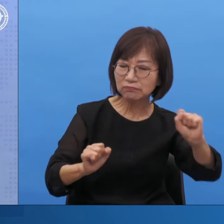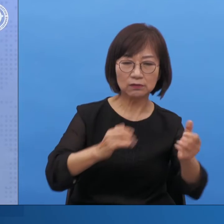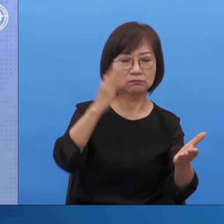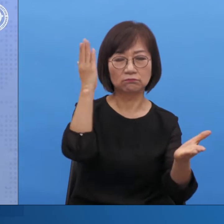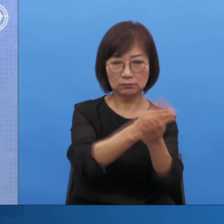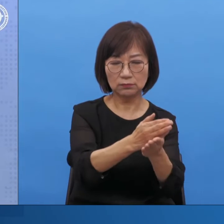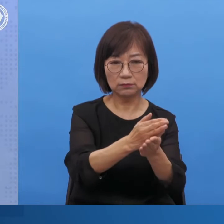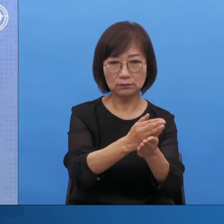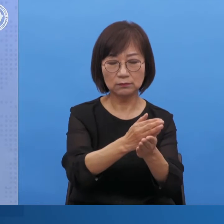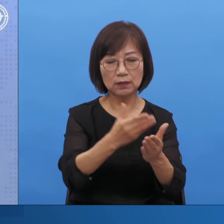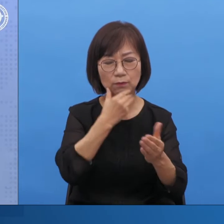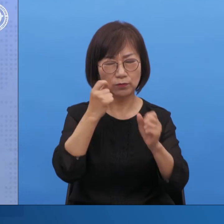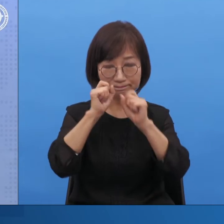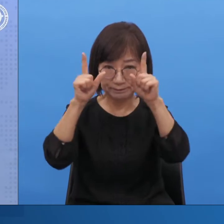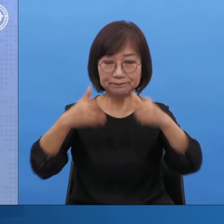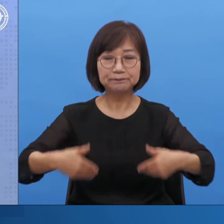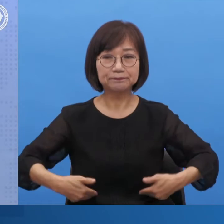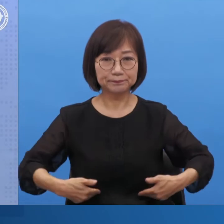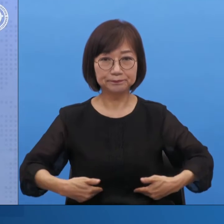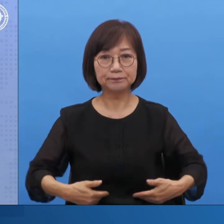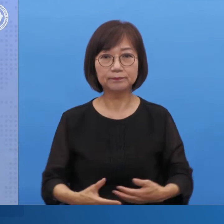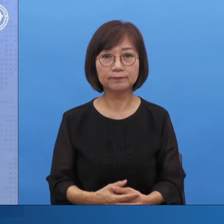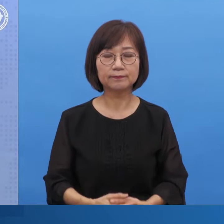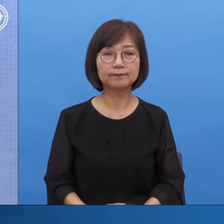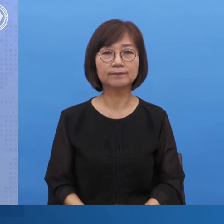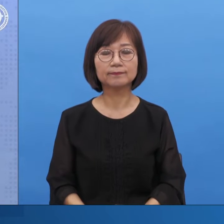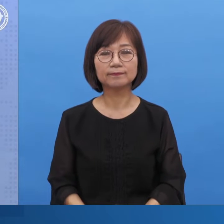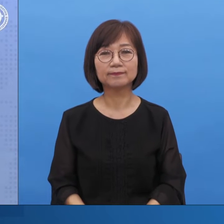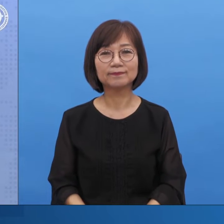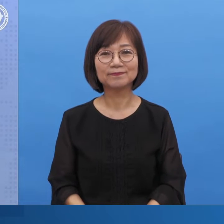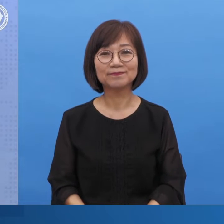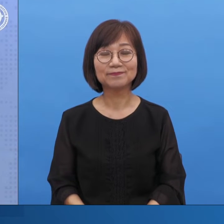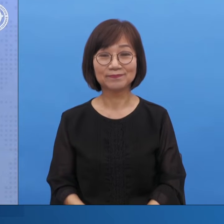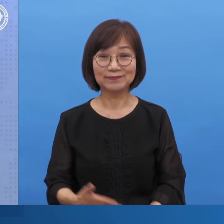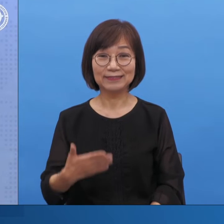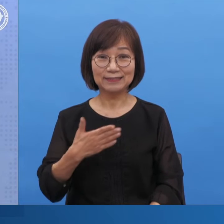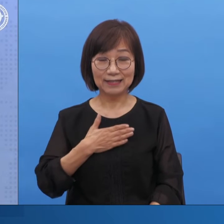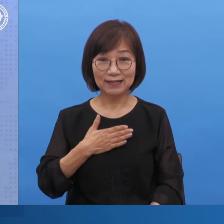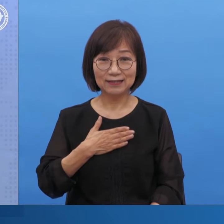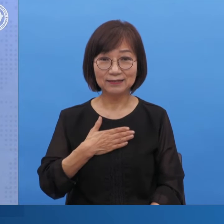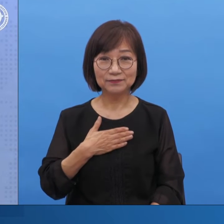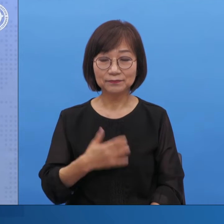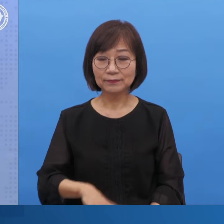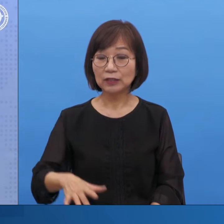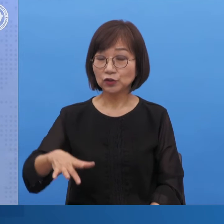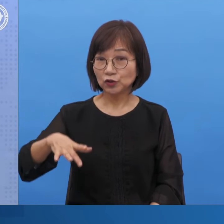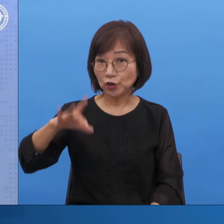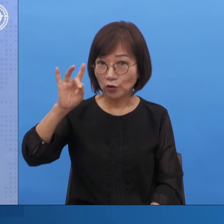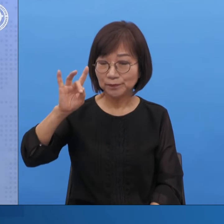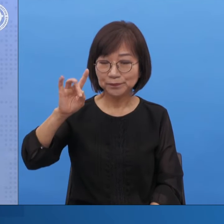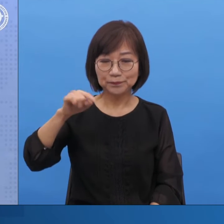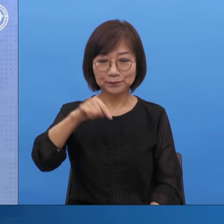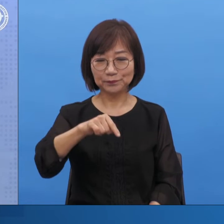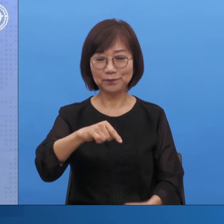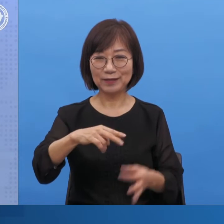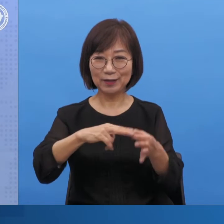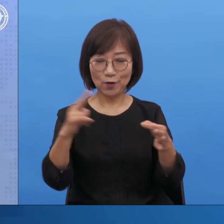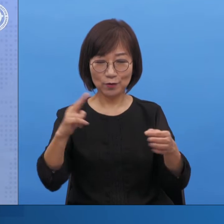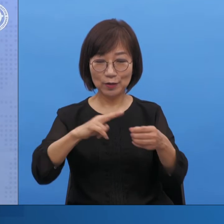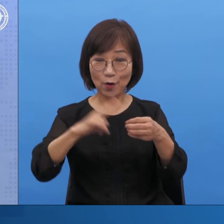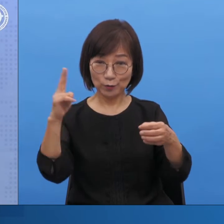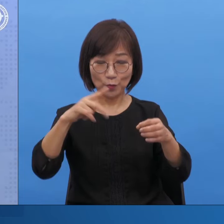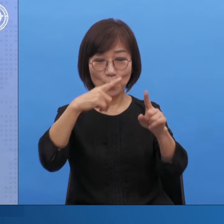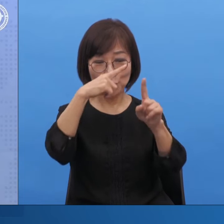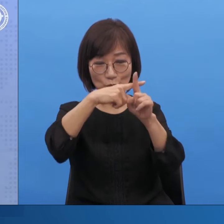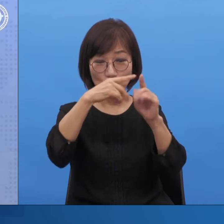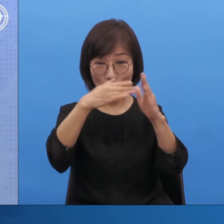저는 여러분에게 여러 번 얘기했습니다. 이 교회 제가 처음으로 담임 목사로 온 거예요. I said this several times, but when I first